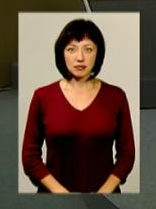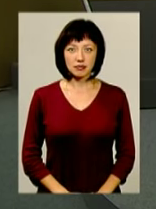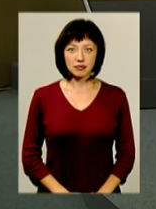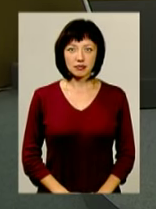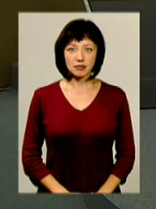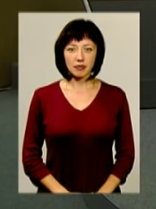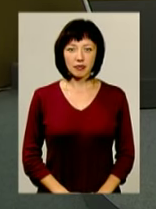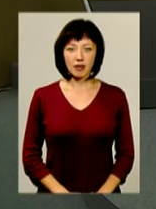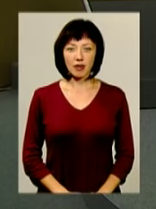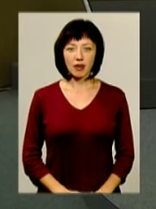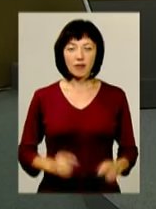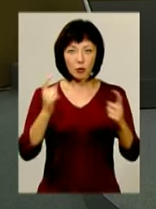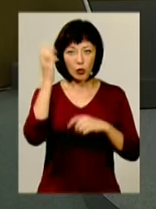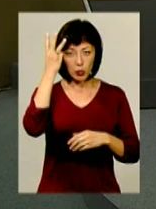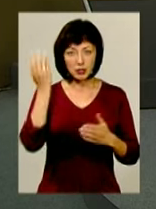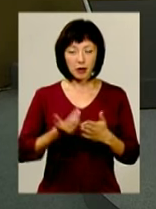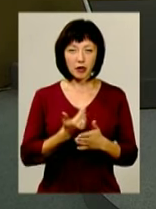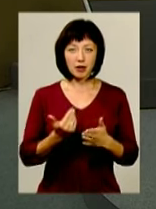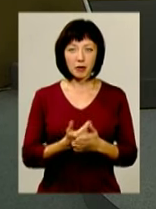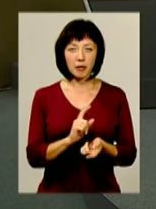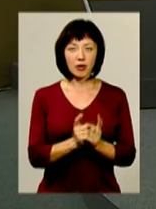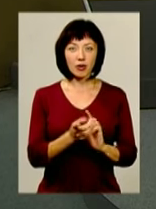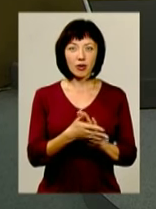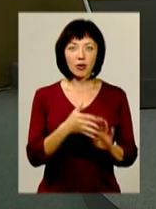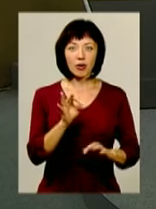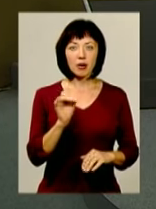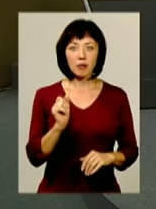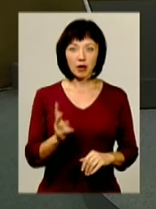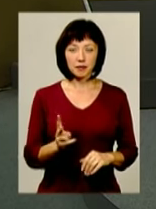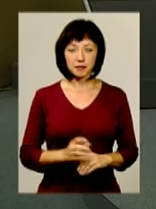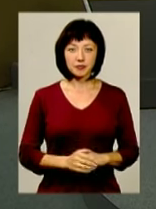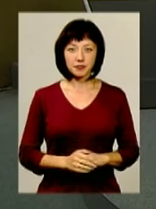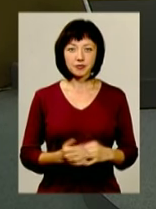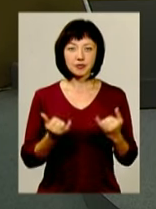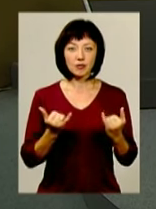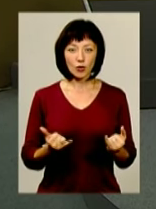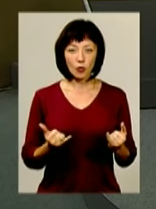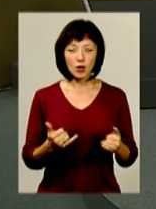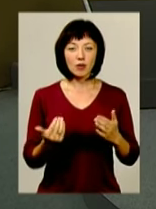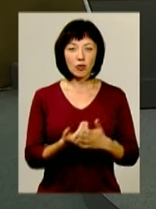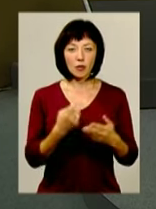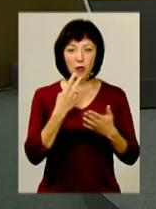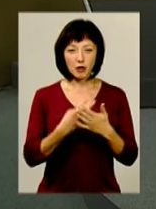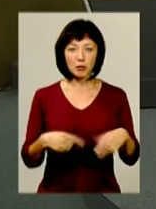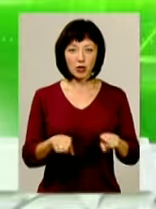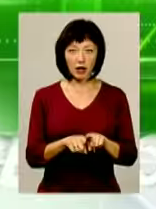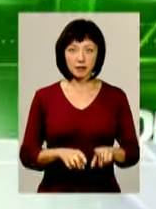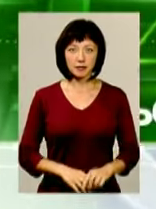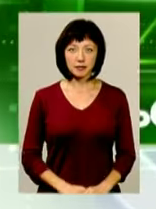В ефірі «Подільська панорама» у студії Людмила Покась із сурдопереводом Ольга Рибак. Сьогодні у панорамі ви побачите.